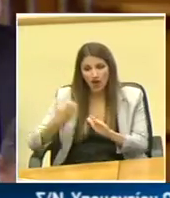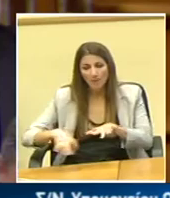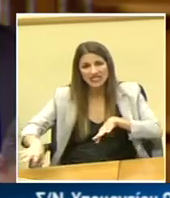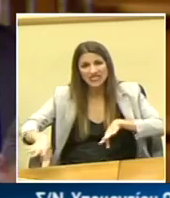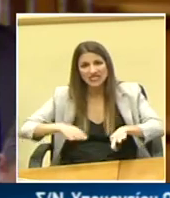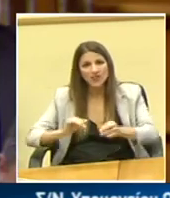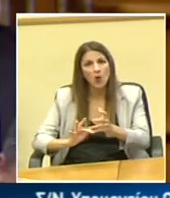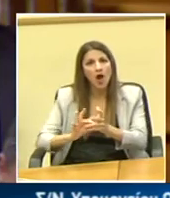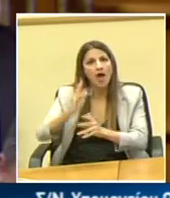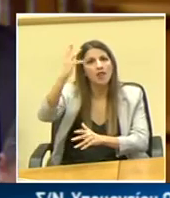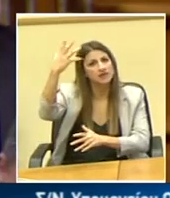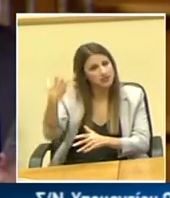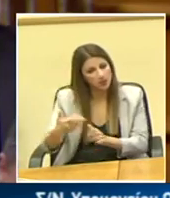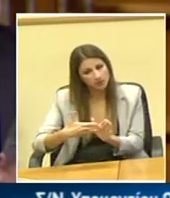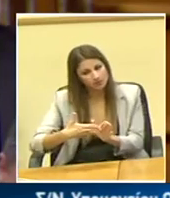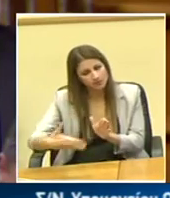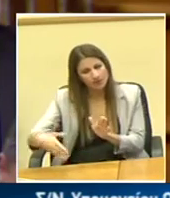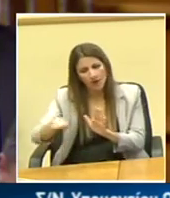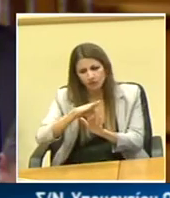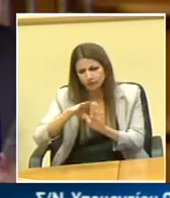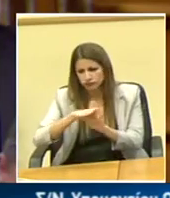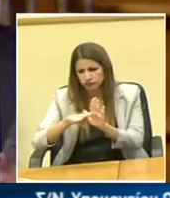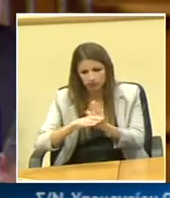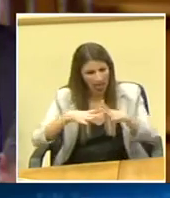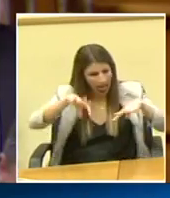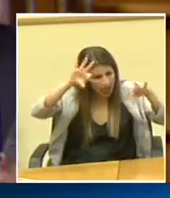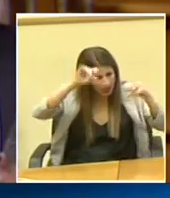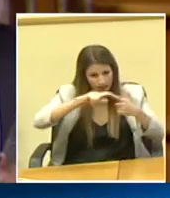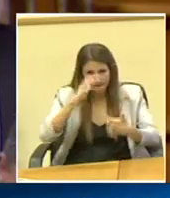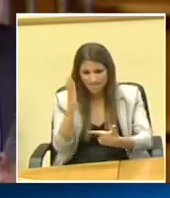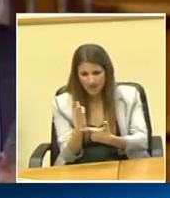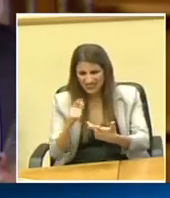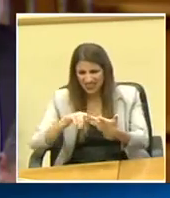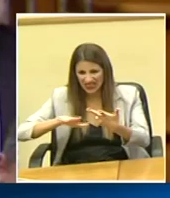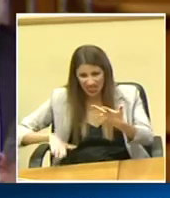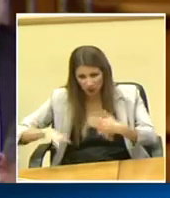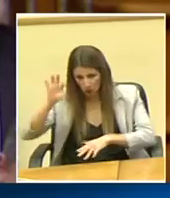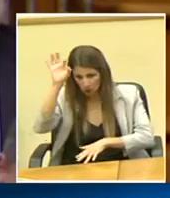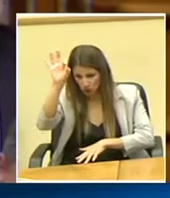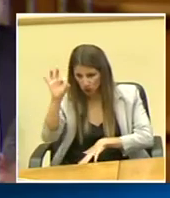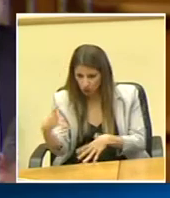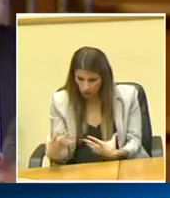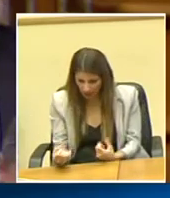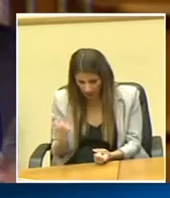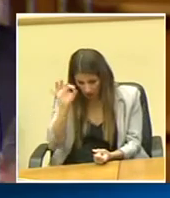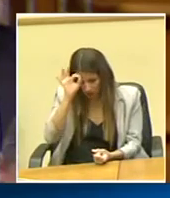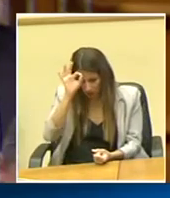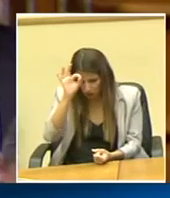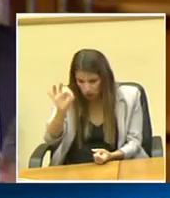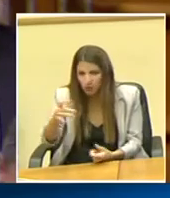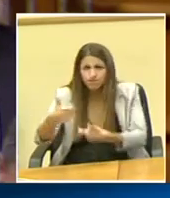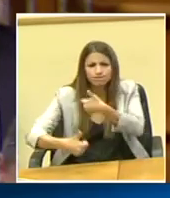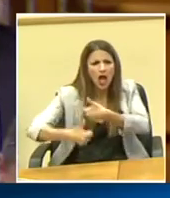μέσω μακροπρόθεσμο, με αρχή, μέση, τέλος και στόχους για την αξιοποίηση των